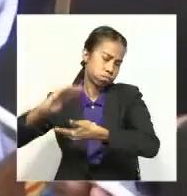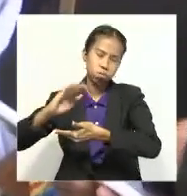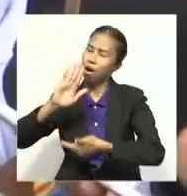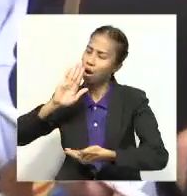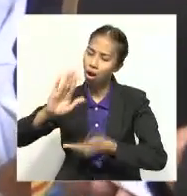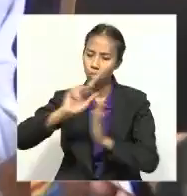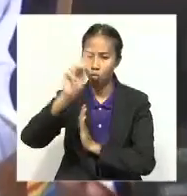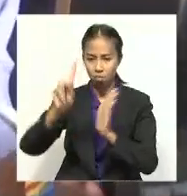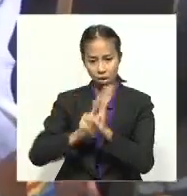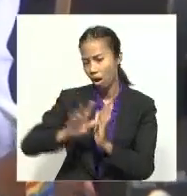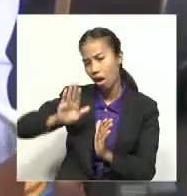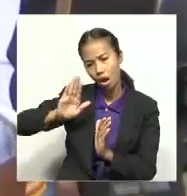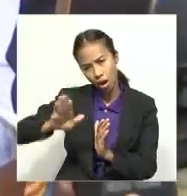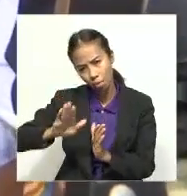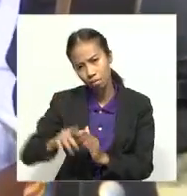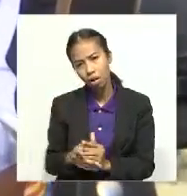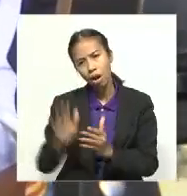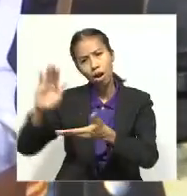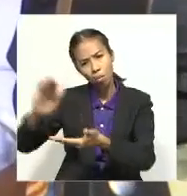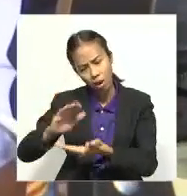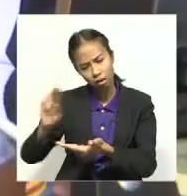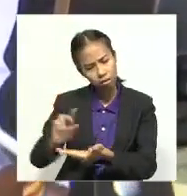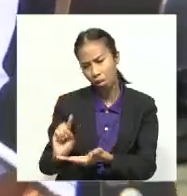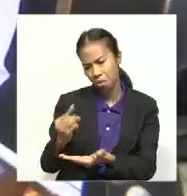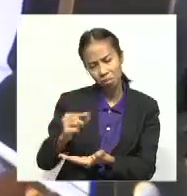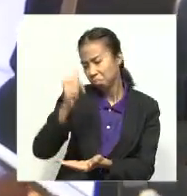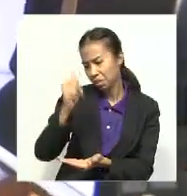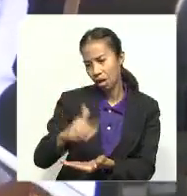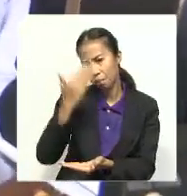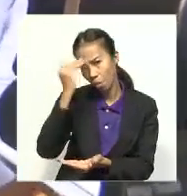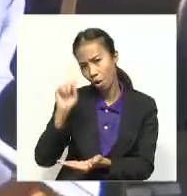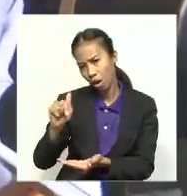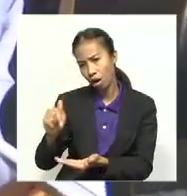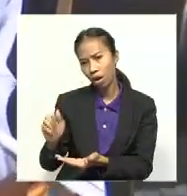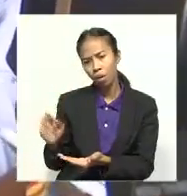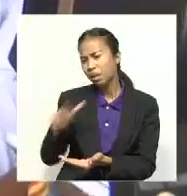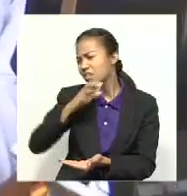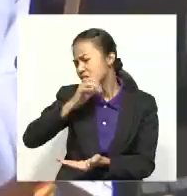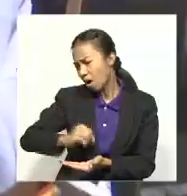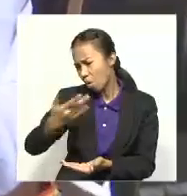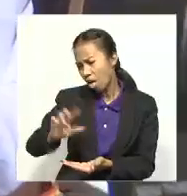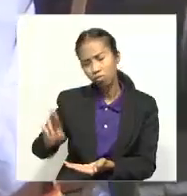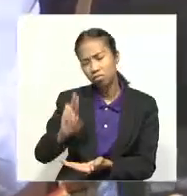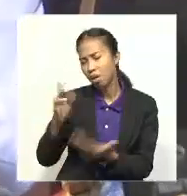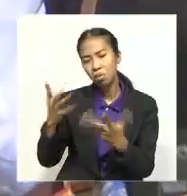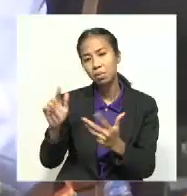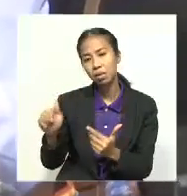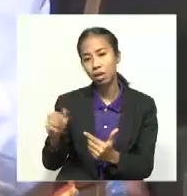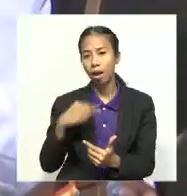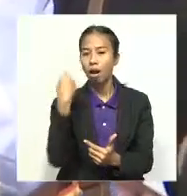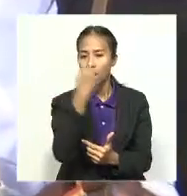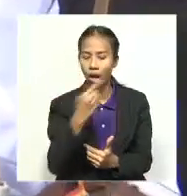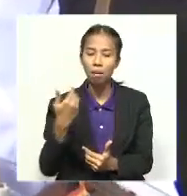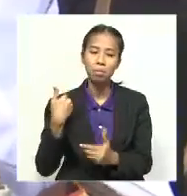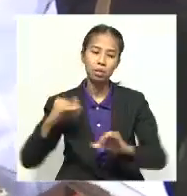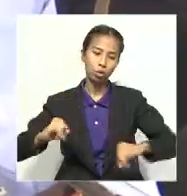ณีไม่ว่าจะอ้างว่านำเข้ามาเพื่อใช้ใหม่ก็ไม่ได้เพราะอันนี้ตกรุ่นไม่ใช้แล้วนะครับเพราะฉะนั้นใครก็ตามมีไว้ในความครอ